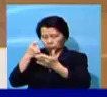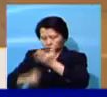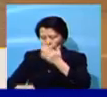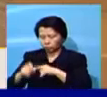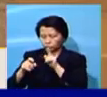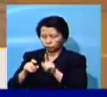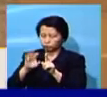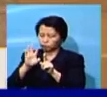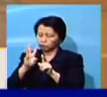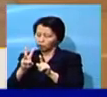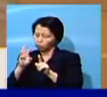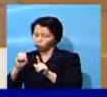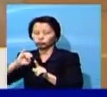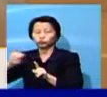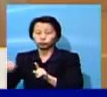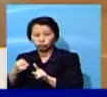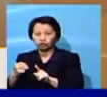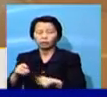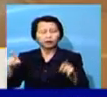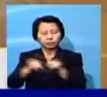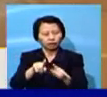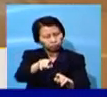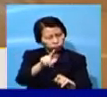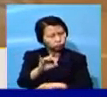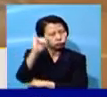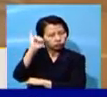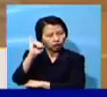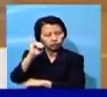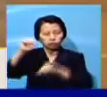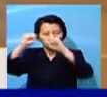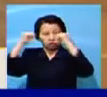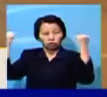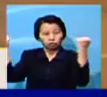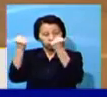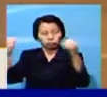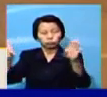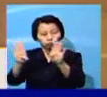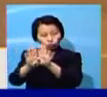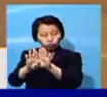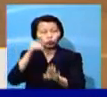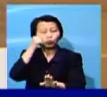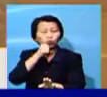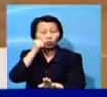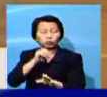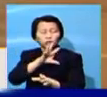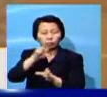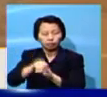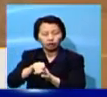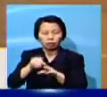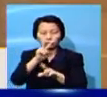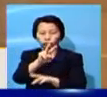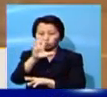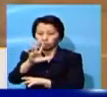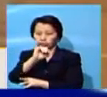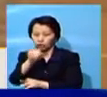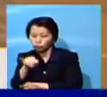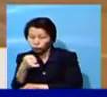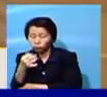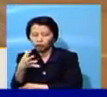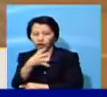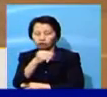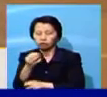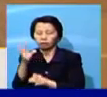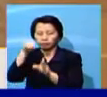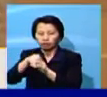rm10 juta turut dijanjikan sebuah stadium tertutup wanita membabitkan kos R25 juta dan